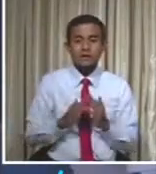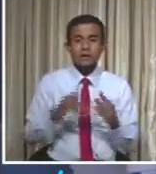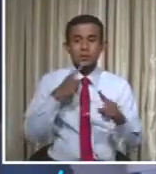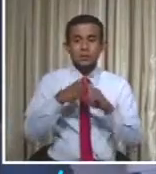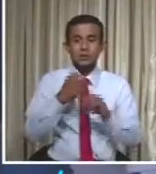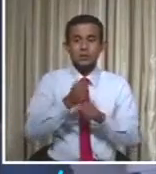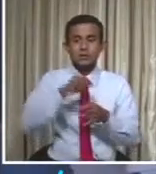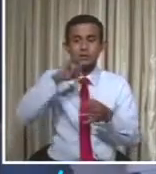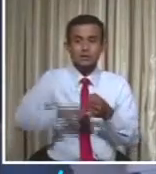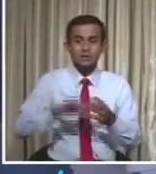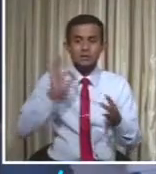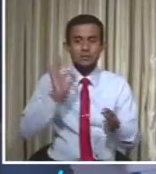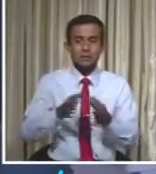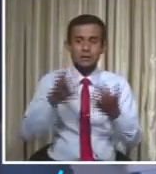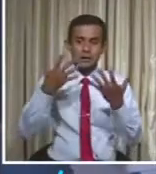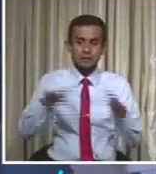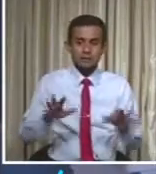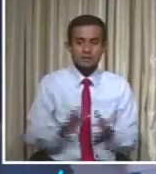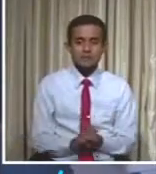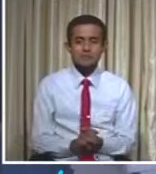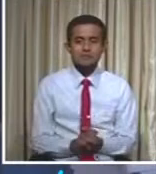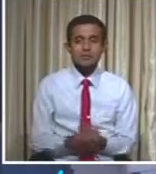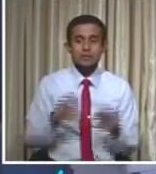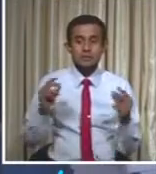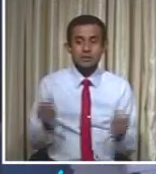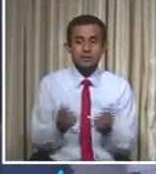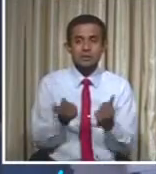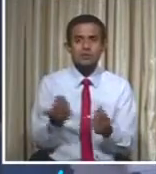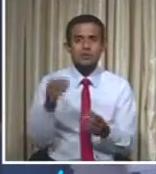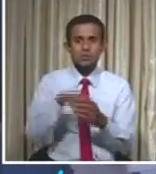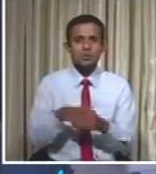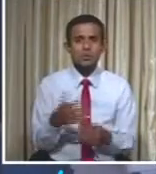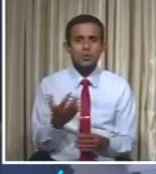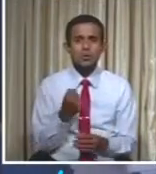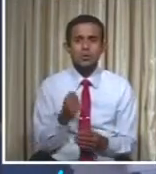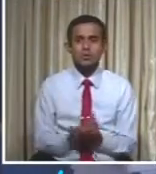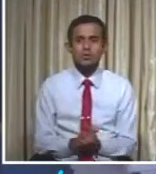සිලින්ඩර පුපුරලා ගිනි අරන් ඉවරයි. වහාම ෂණික මැදිහත් වීමක් අවශ්‍යයි.